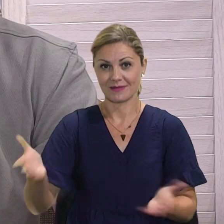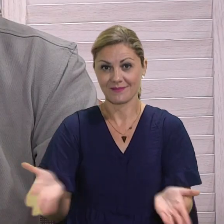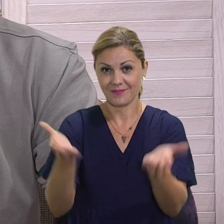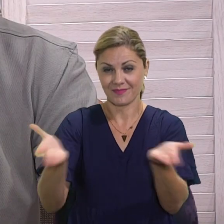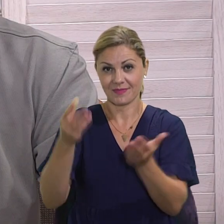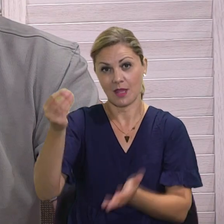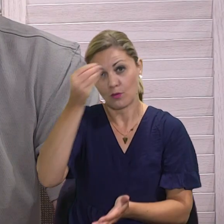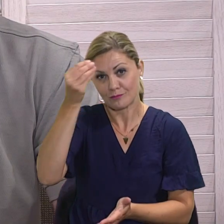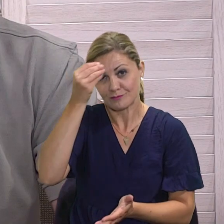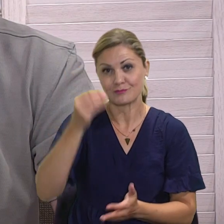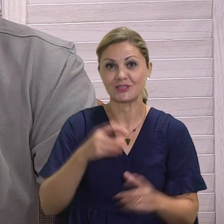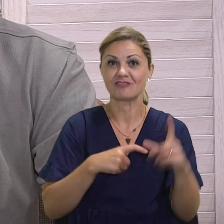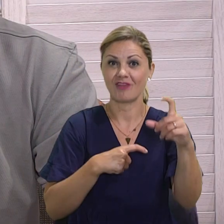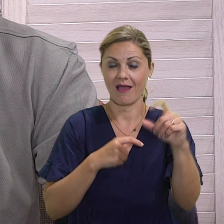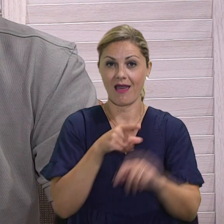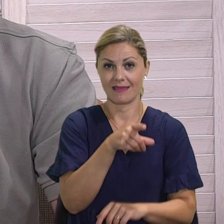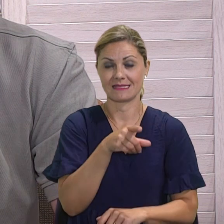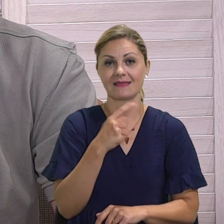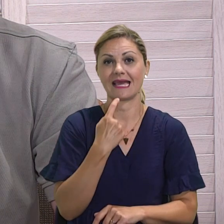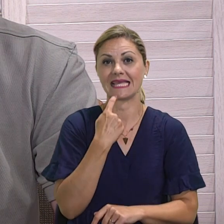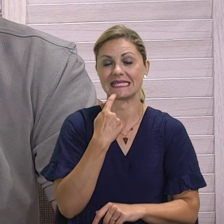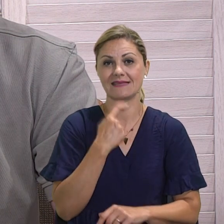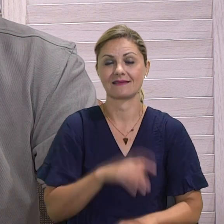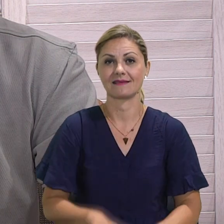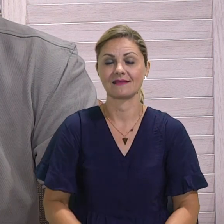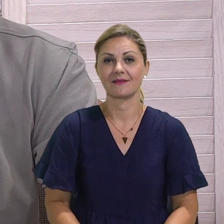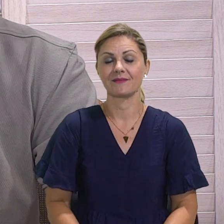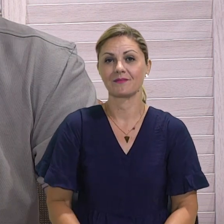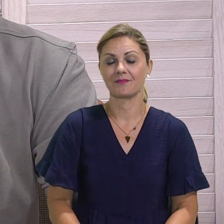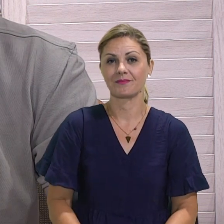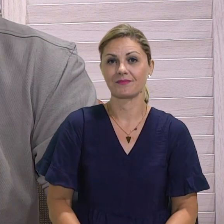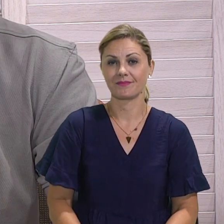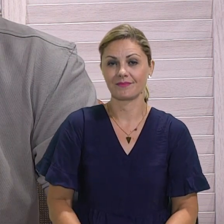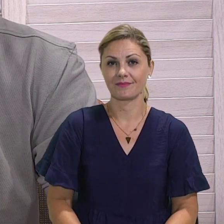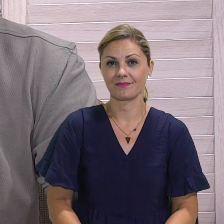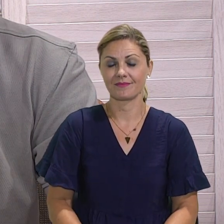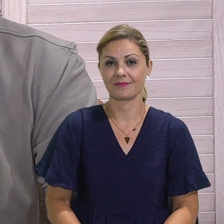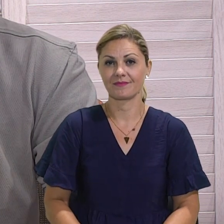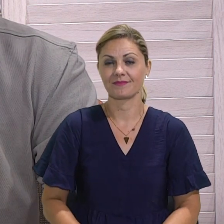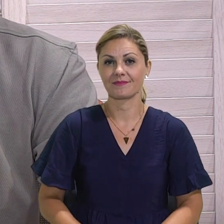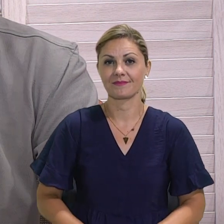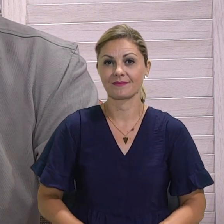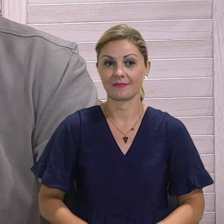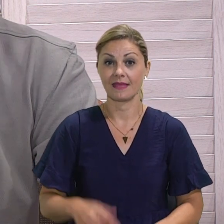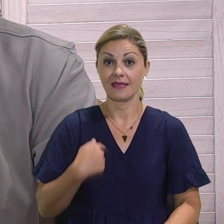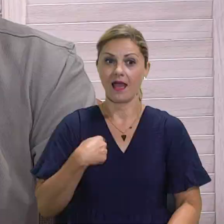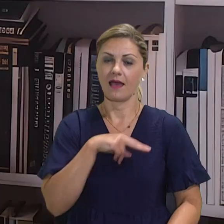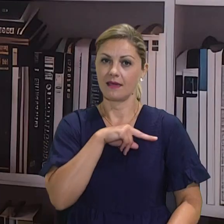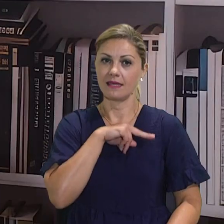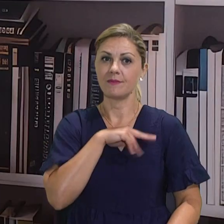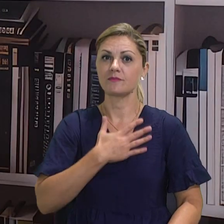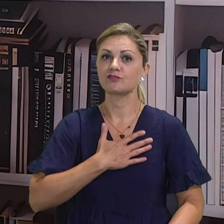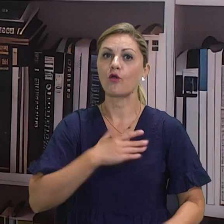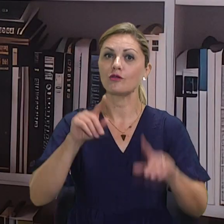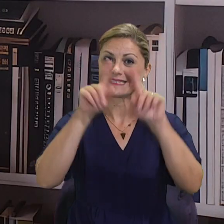radimo i znači te priloge toga humorističkog tipa. Zašto je to bitno? Zato što ja sam tu autor loga, imam tu